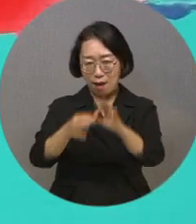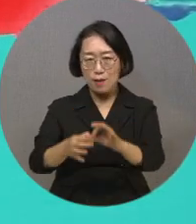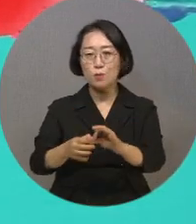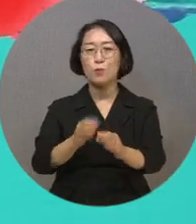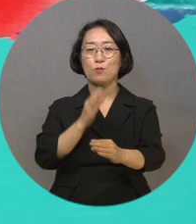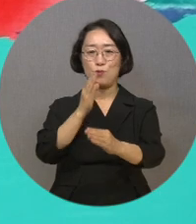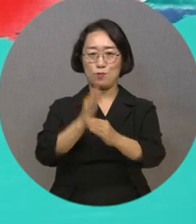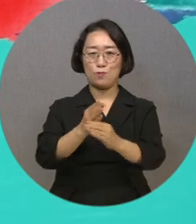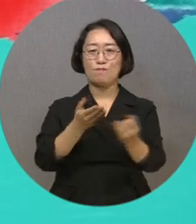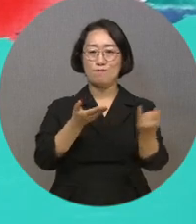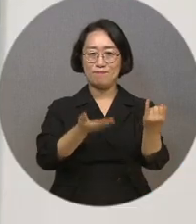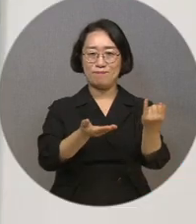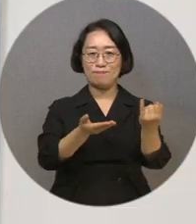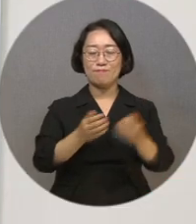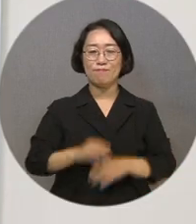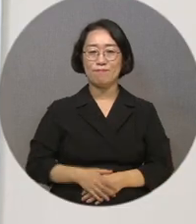있습니다.